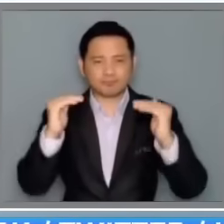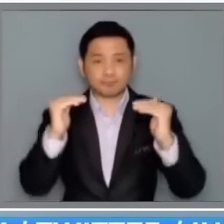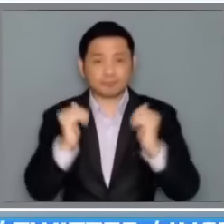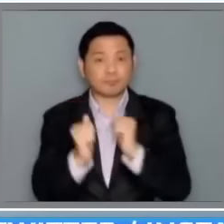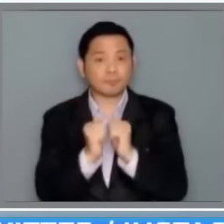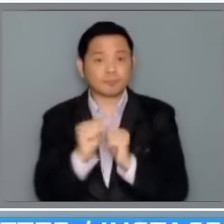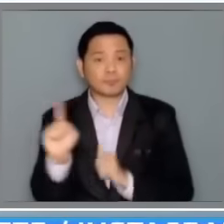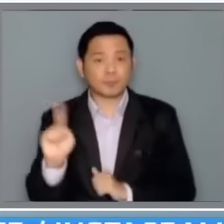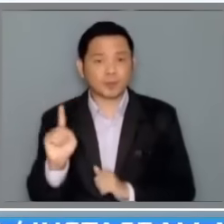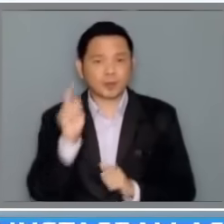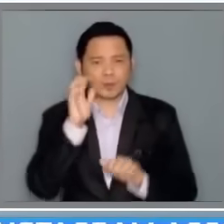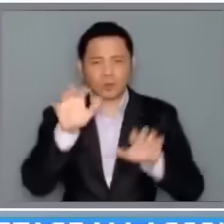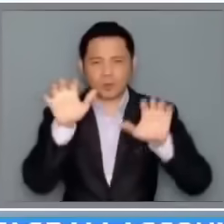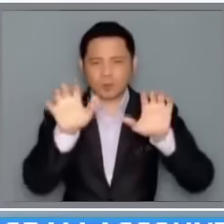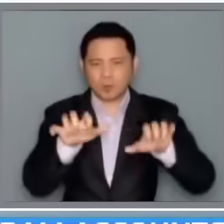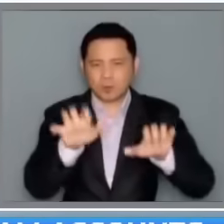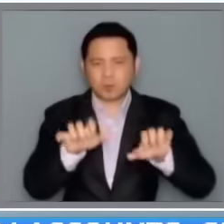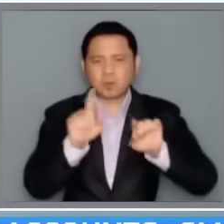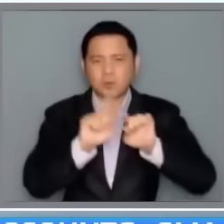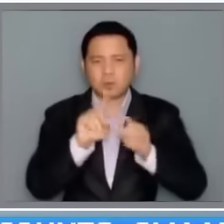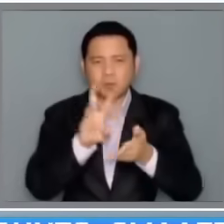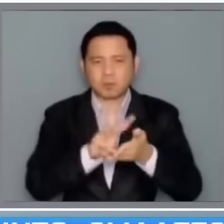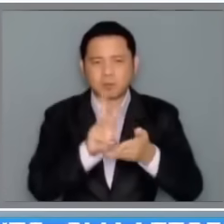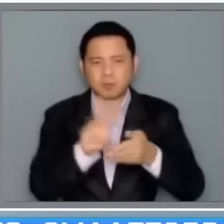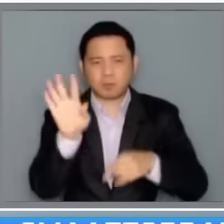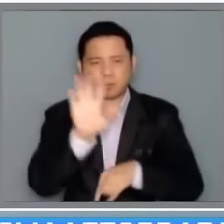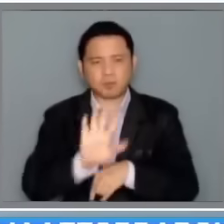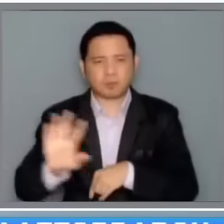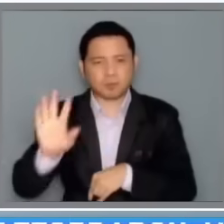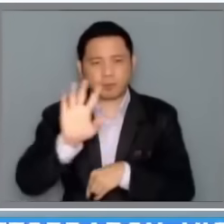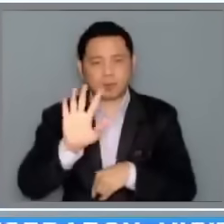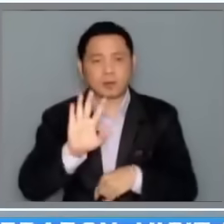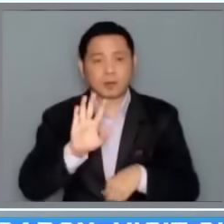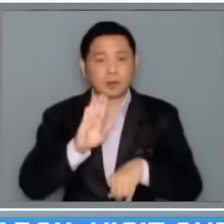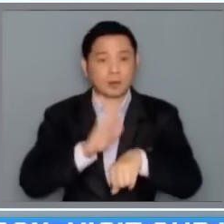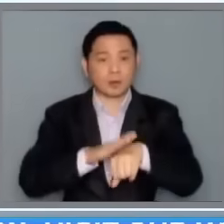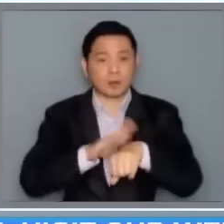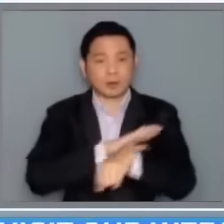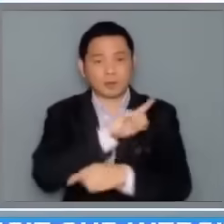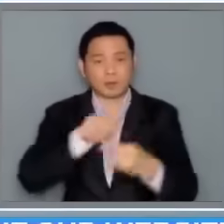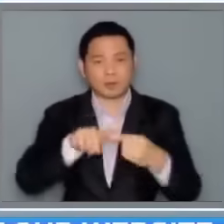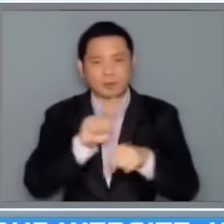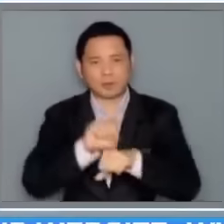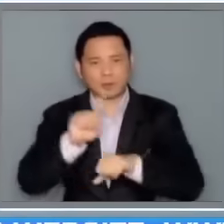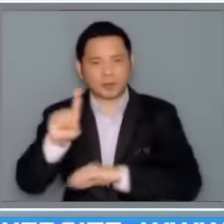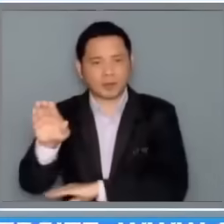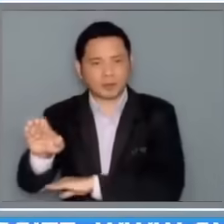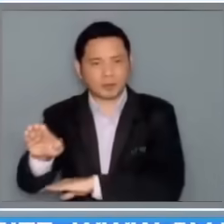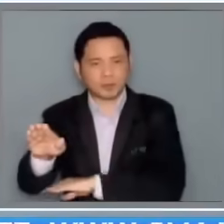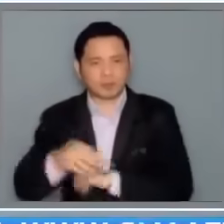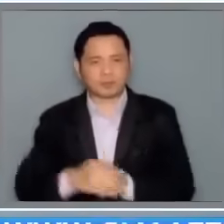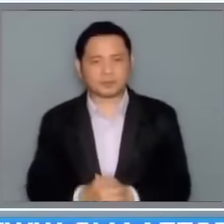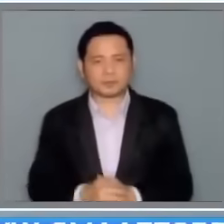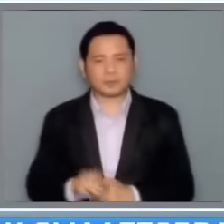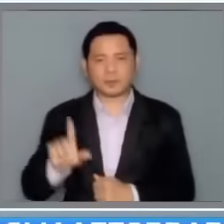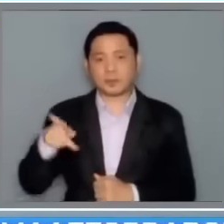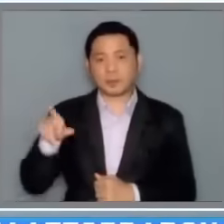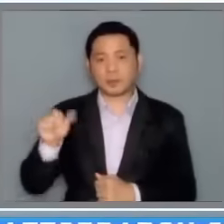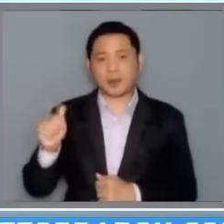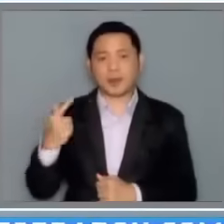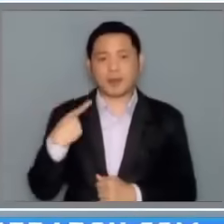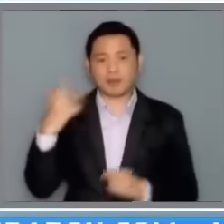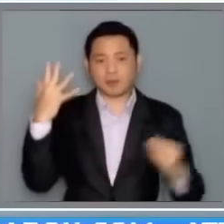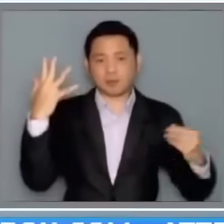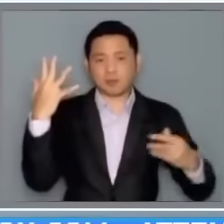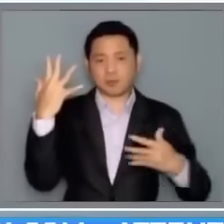nasabing probinsya. Tatagal ang babala hanggang alauna ng hapon. Bukod sa LPA, nagpapaulan din sa Visayas at